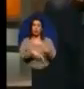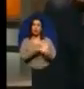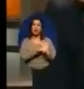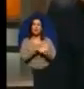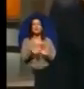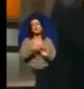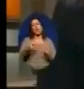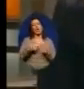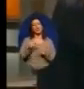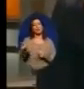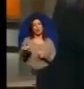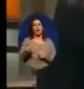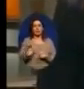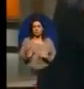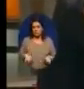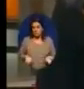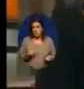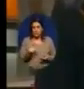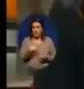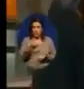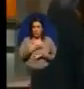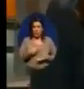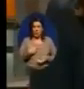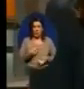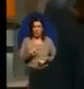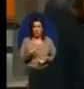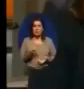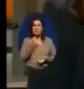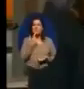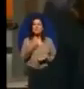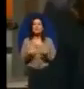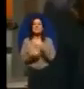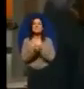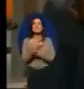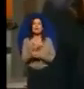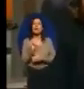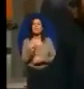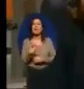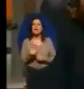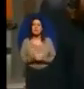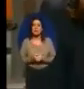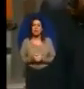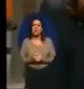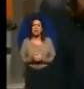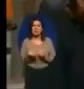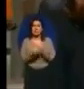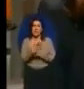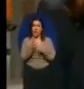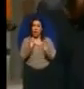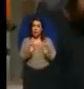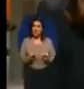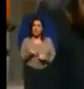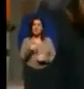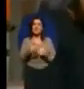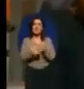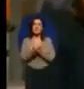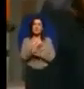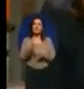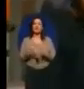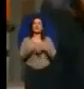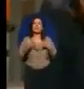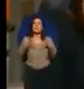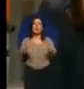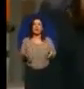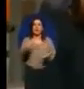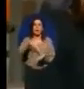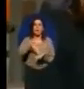קשור אליו. הסידור הזה לא מקובל עליי. עכשיו, מה זה צמיחה? מה המשמעות של צמיחה? צמיחה אמיתית היא צמיחה שמרחיבה את